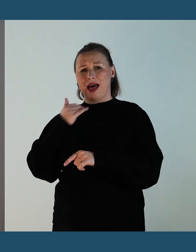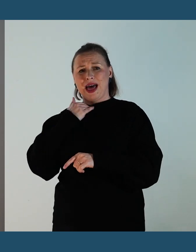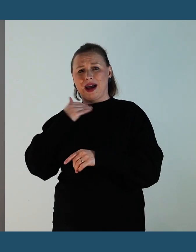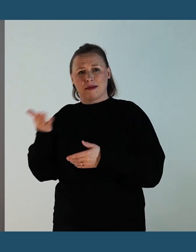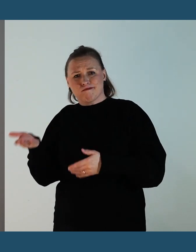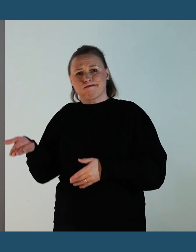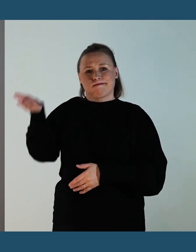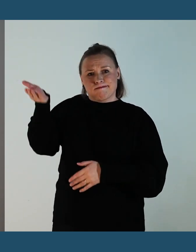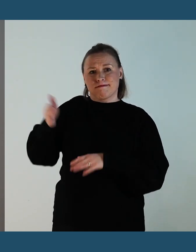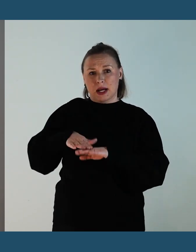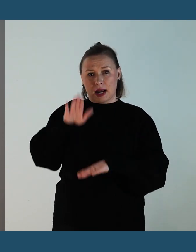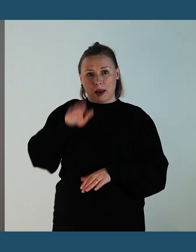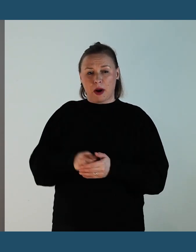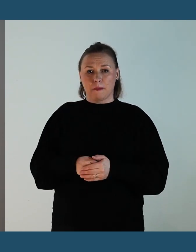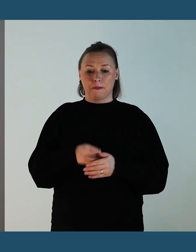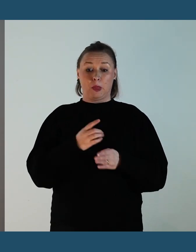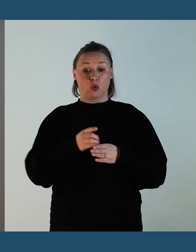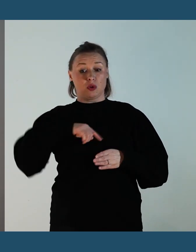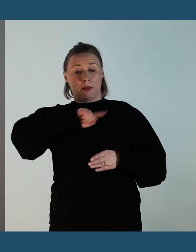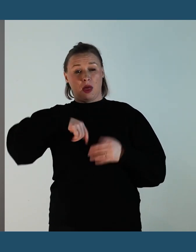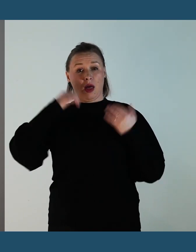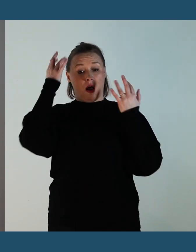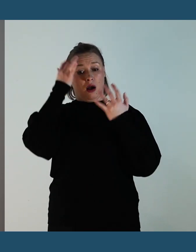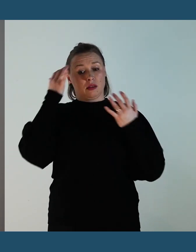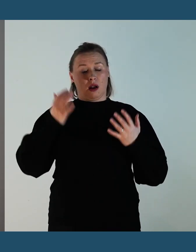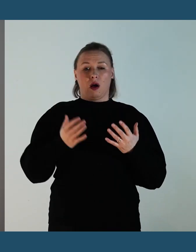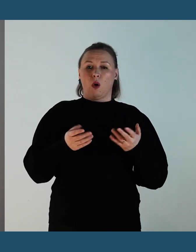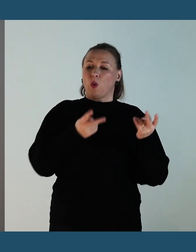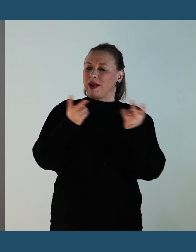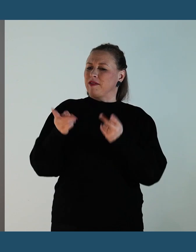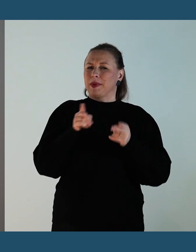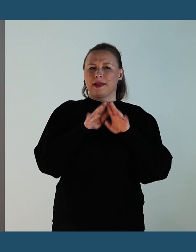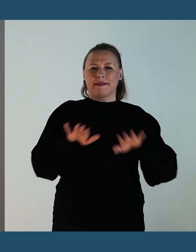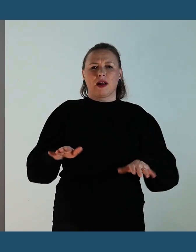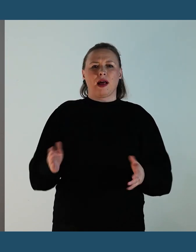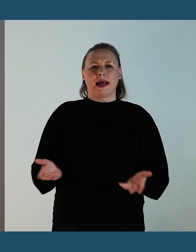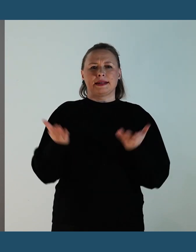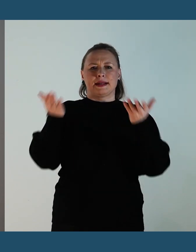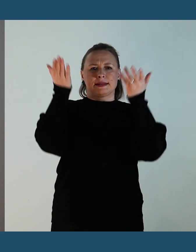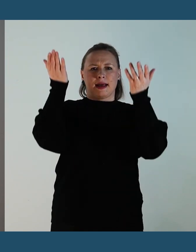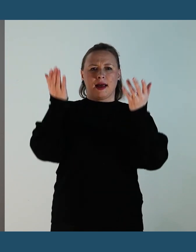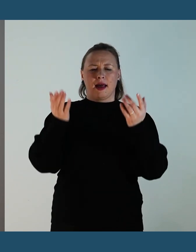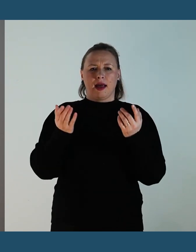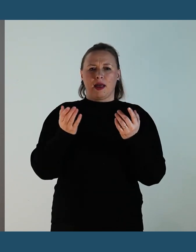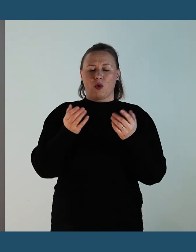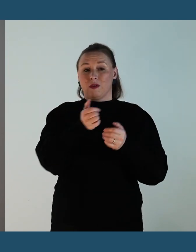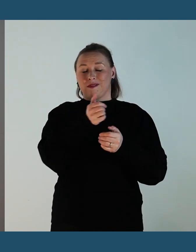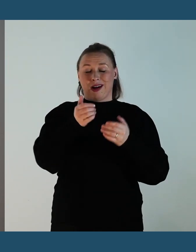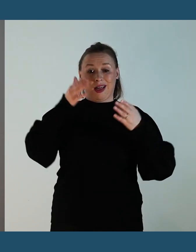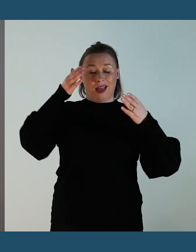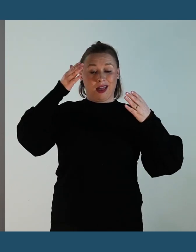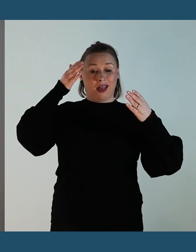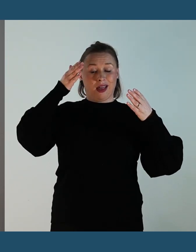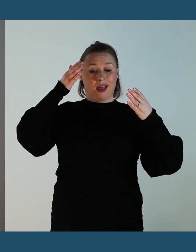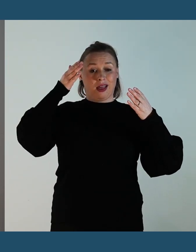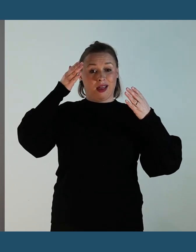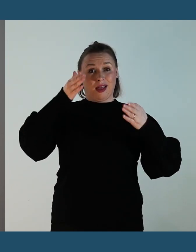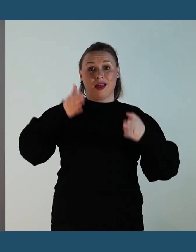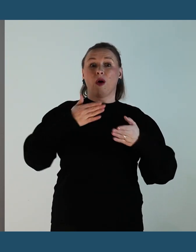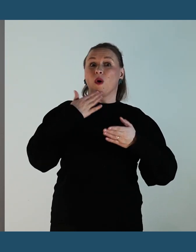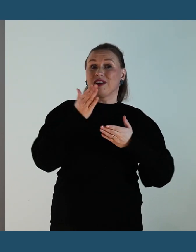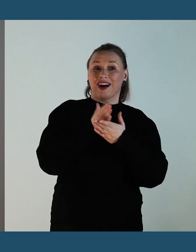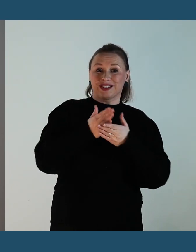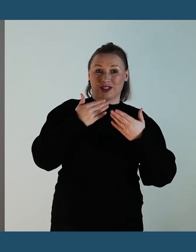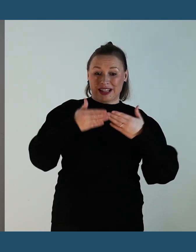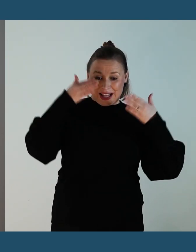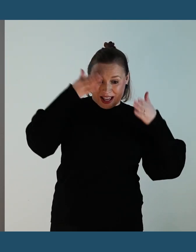usein ajatellaan, että se yhdenvertaisuuden edistäminen on joku semmoinen status quo, ja että ollaan tekemättä ikäviä asioita, mutta se on myös